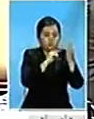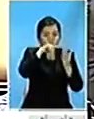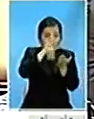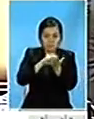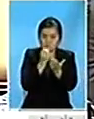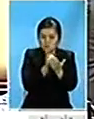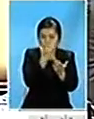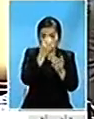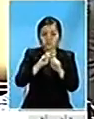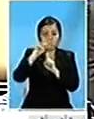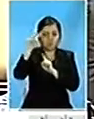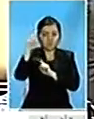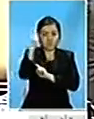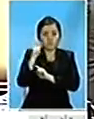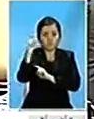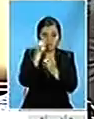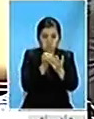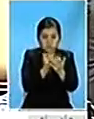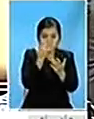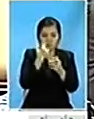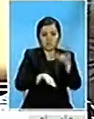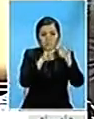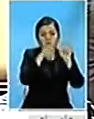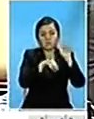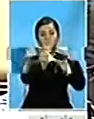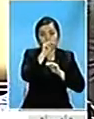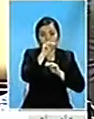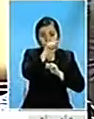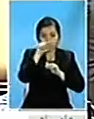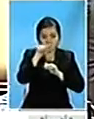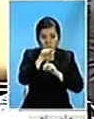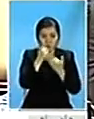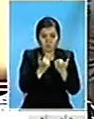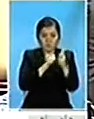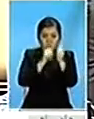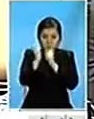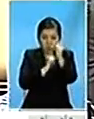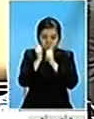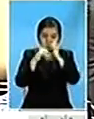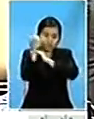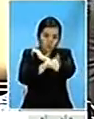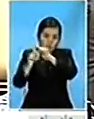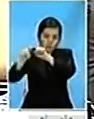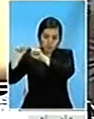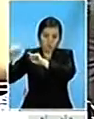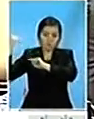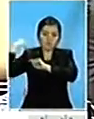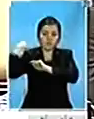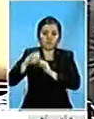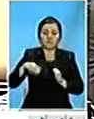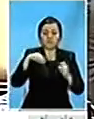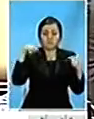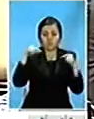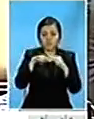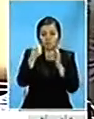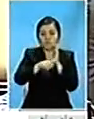าเป็นอันดับที่2ในอาเซียนนะครับแล้วก็ในขณะเดียวกันประเทศที่จะต้องทำการแข่งขันกับประเทศของเรานั้นมีอัตราภาษีเงินได้นิติบุ